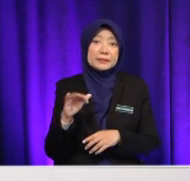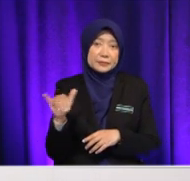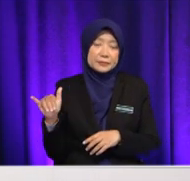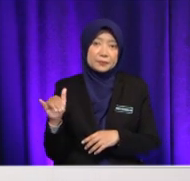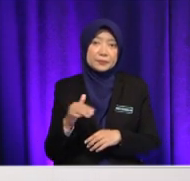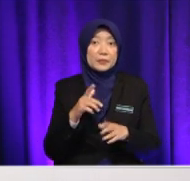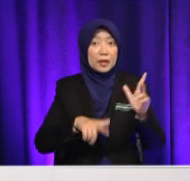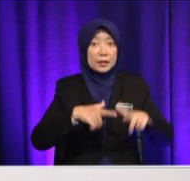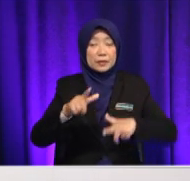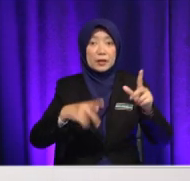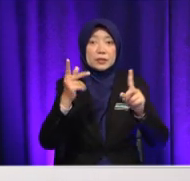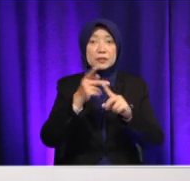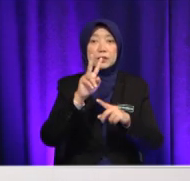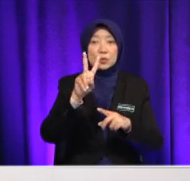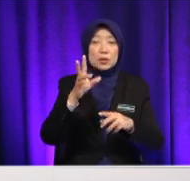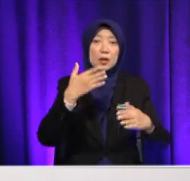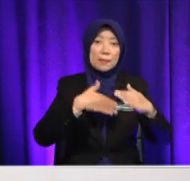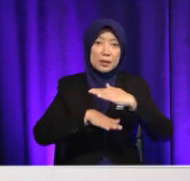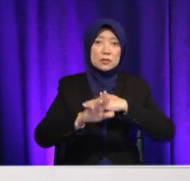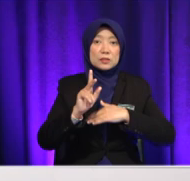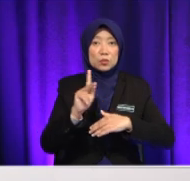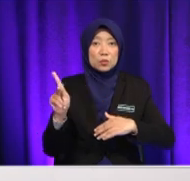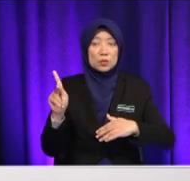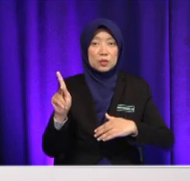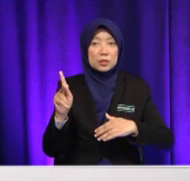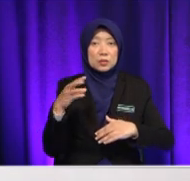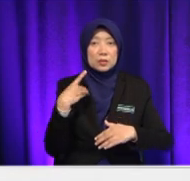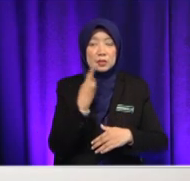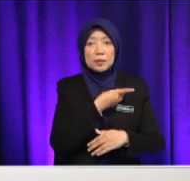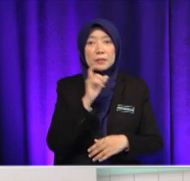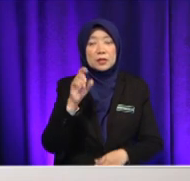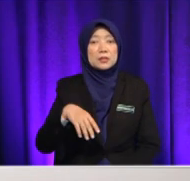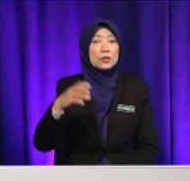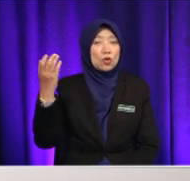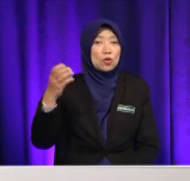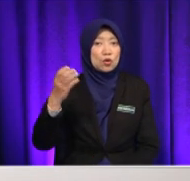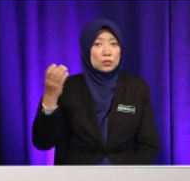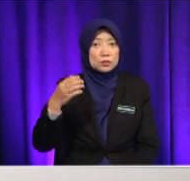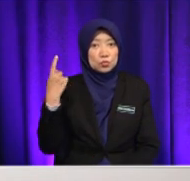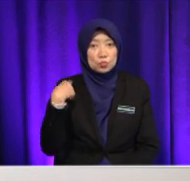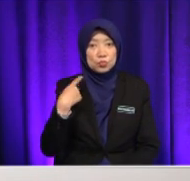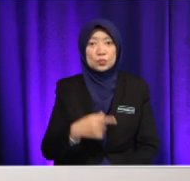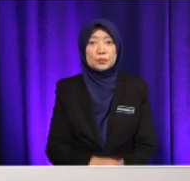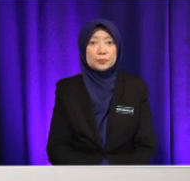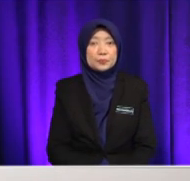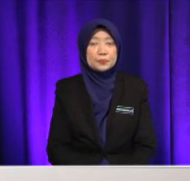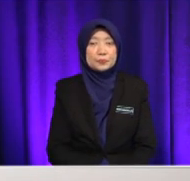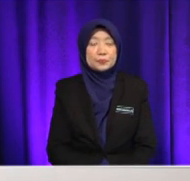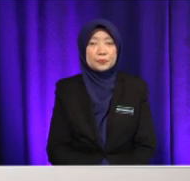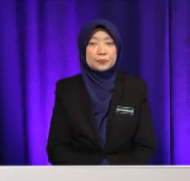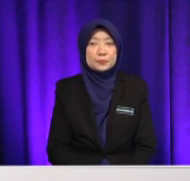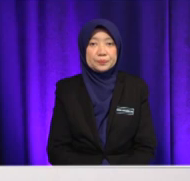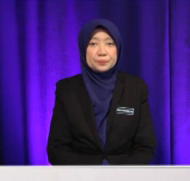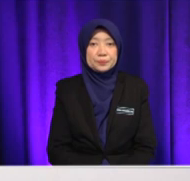yang kedua, Ego, kita nak masukkan ni. Tapi yang sebelum kita buat apa-apa, kita kena goncang sikit, Ego. Ya, kena goncang. Goncang sikit. Okey, dah goncang. Okey,